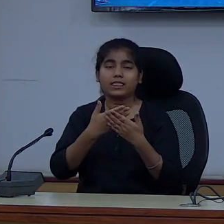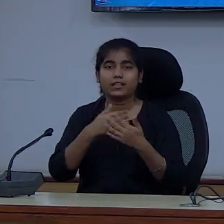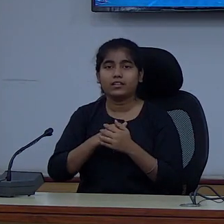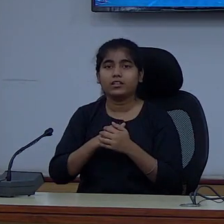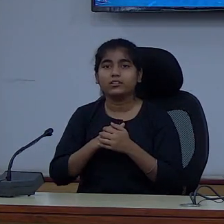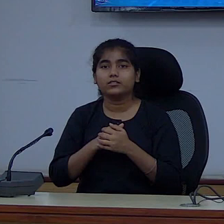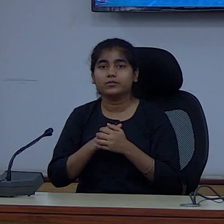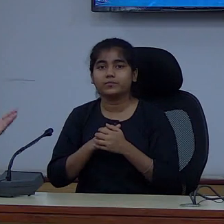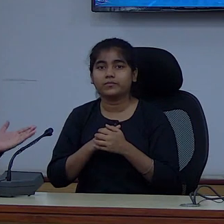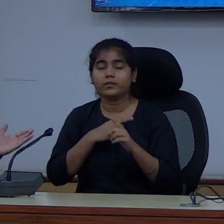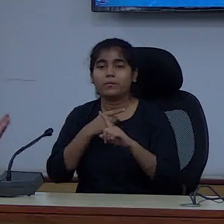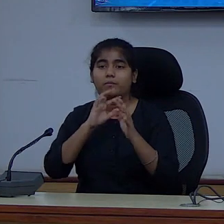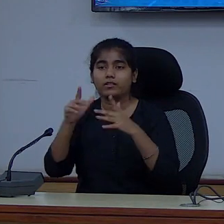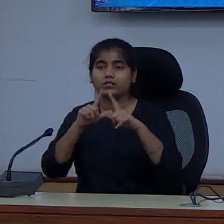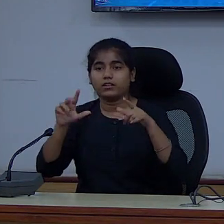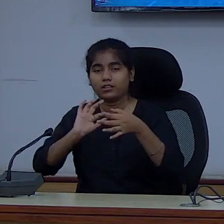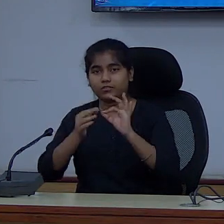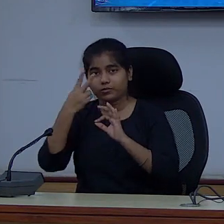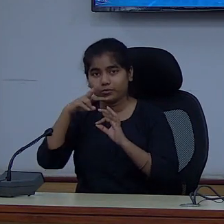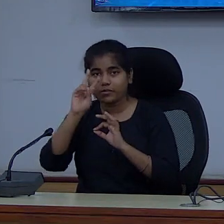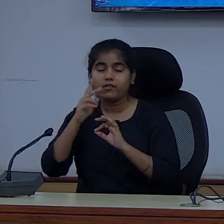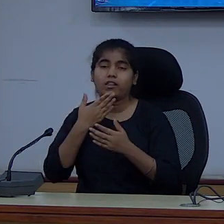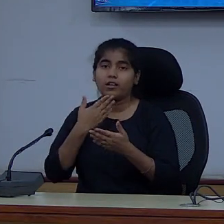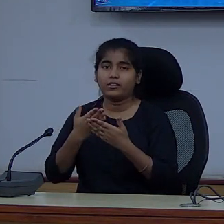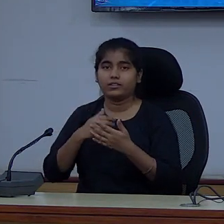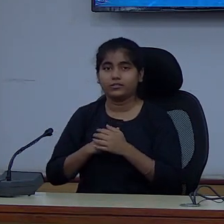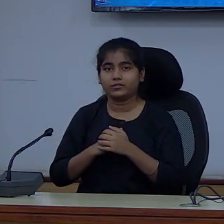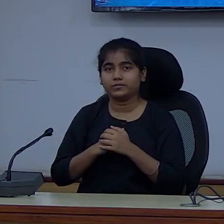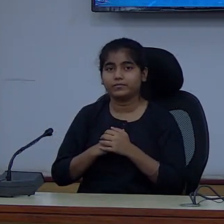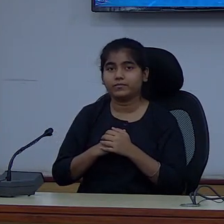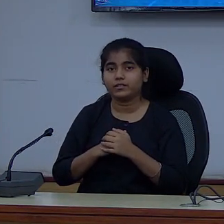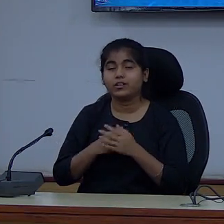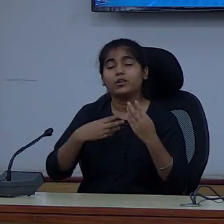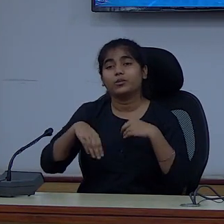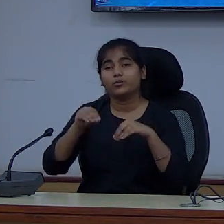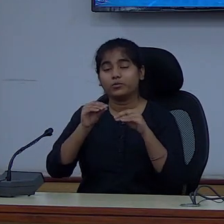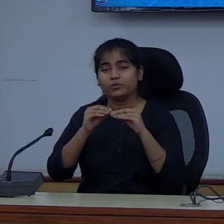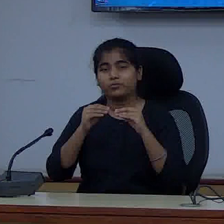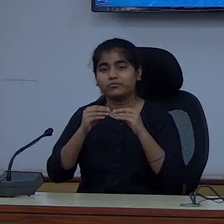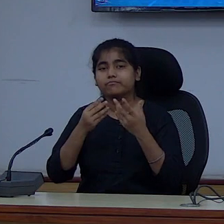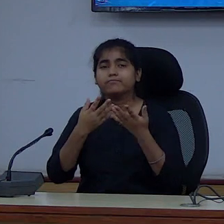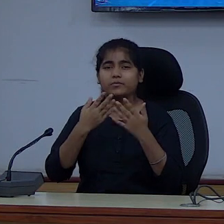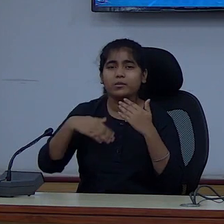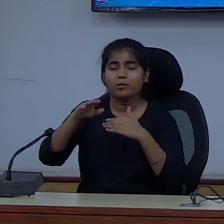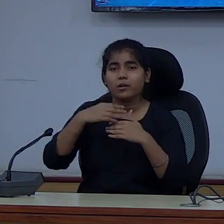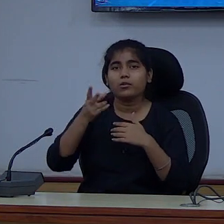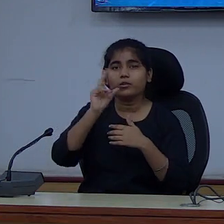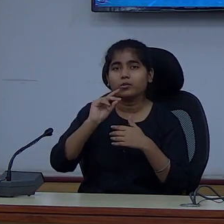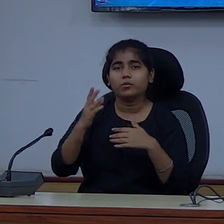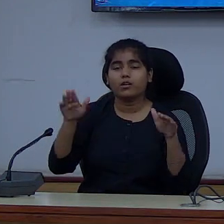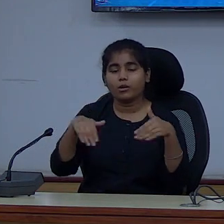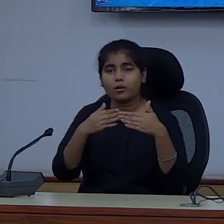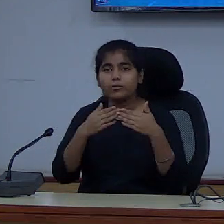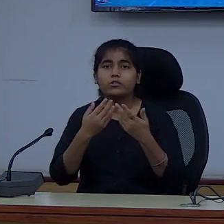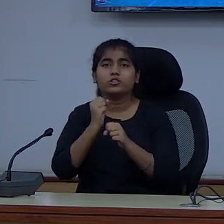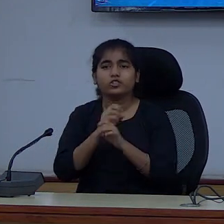भी बहुत बहुत शुक्रिया, आपका बहुत बहुत आभार, और साइन लैंग्वेज इंटरप्रेटर पायल सैनी जी आपका भी बहुत बहुत शुक्रिया। फिर होगी आपसे मुलाकात एक ग्रेट जो